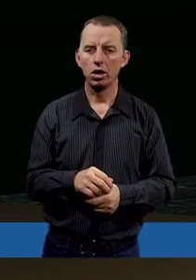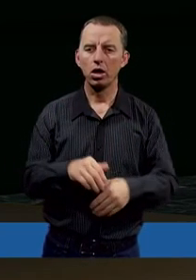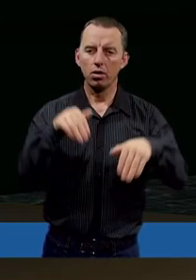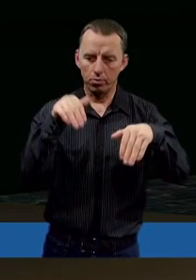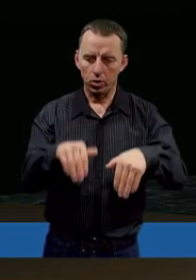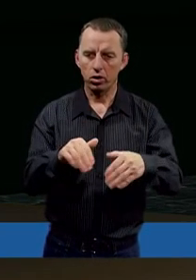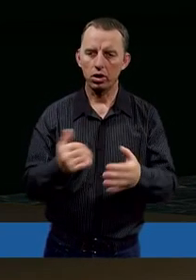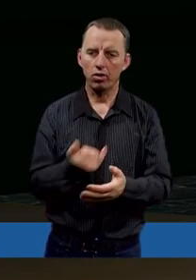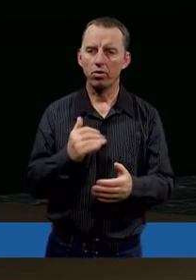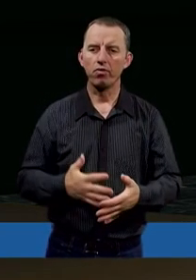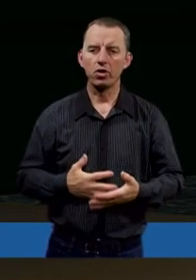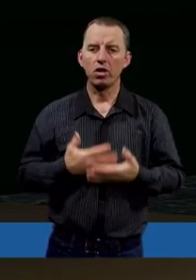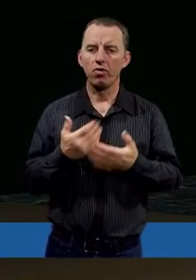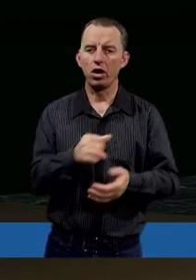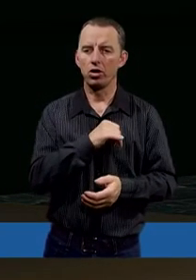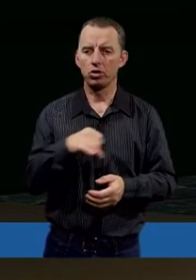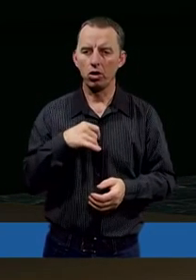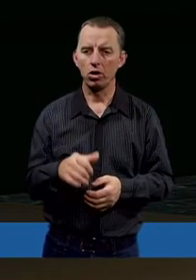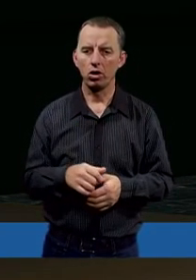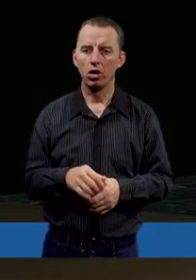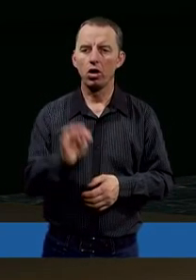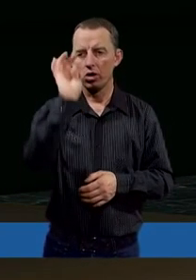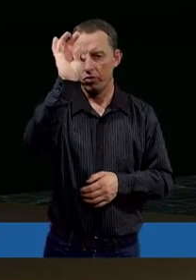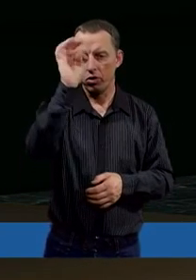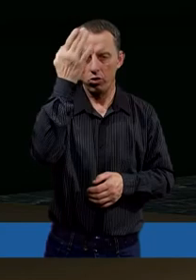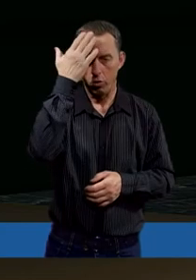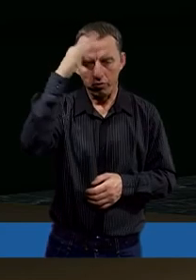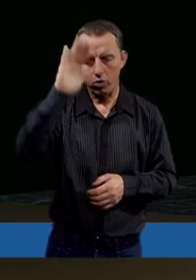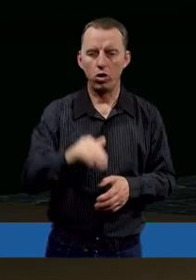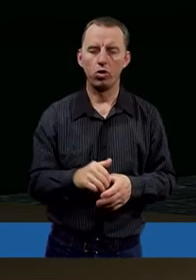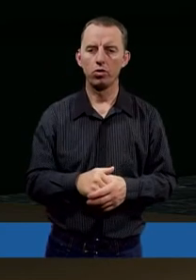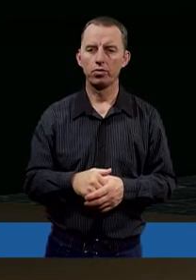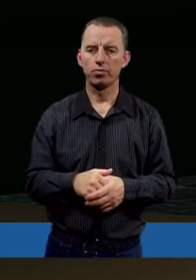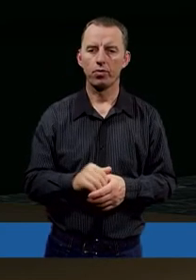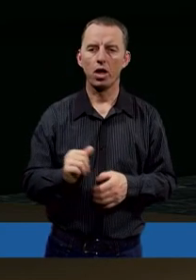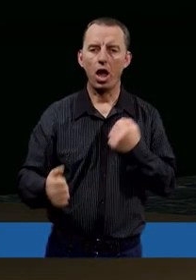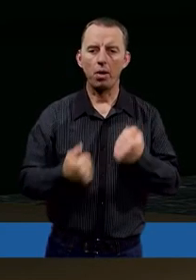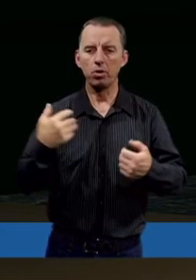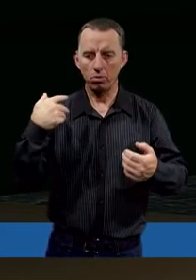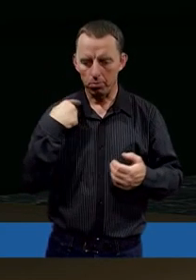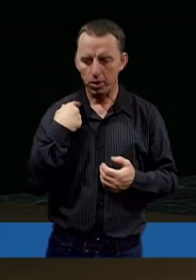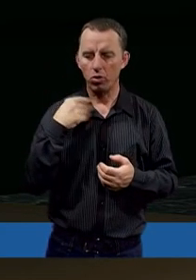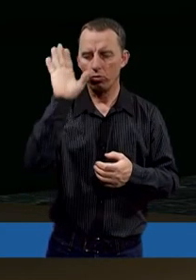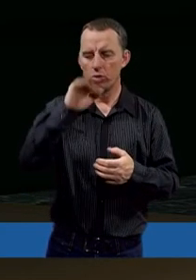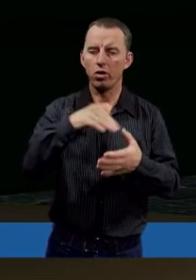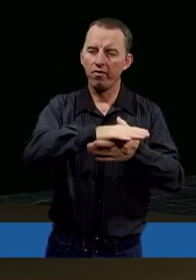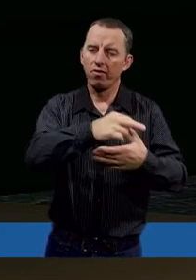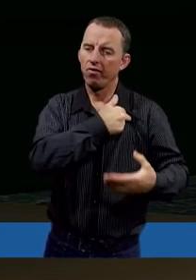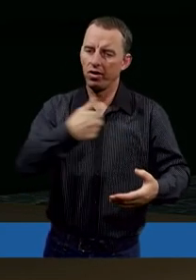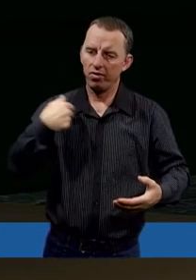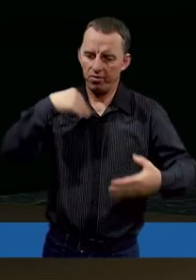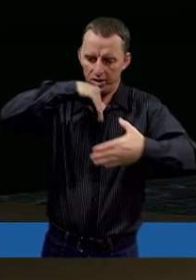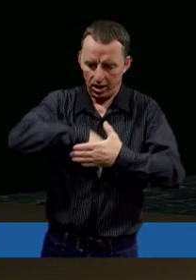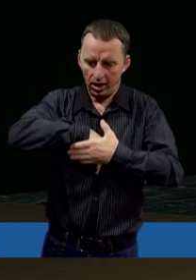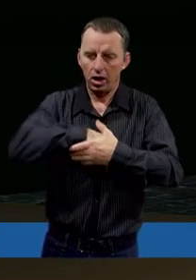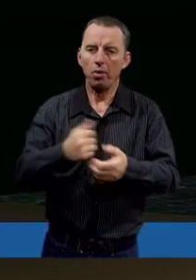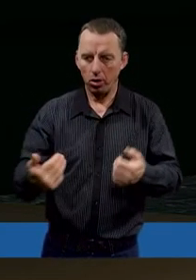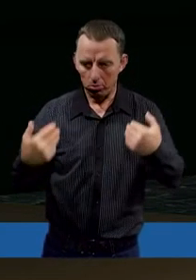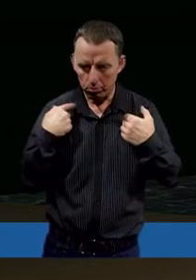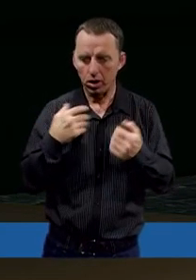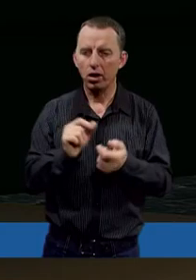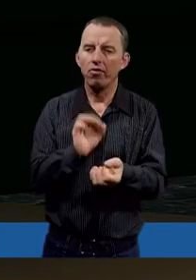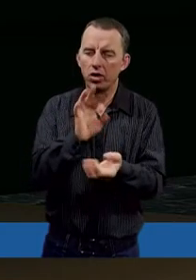zawsze kierowali się Twoją wolą, abyś, Panie Boże, był w nas, abyśmy byli